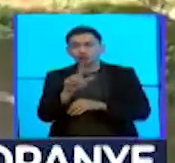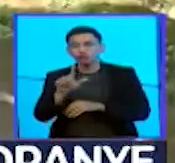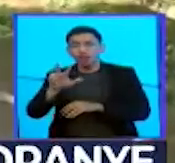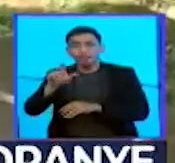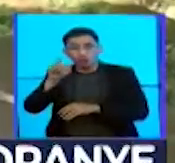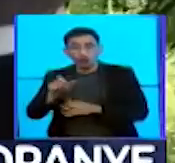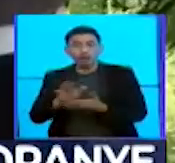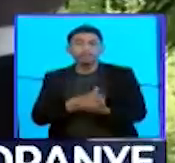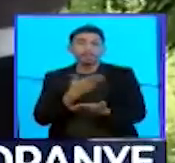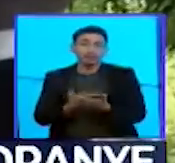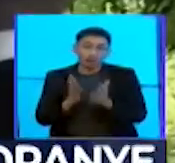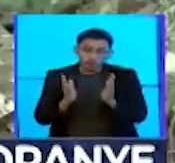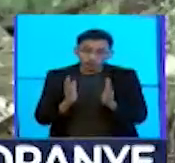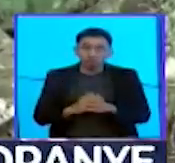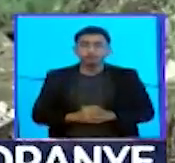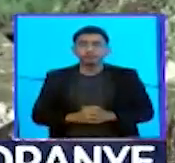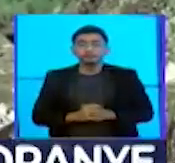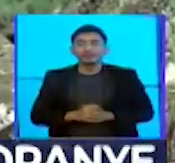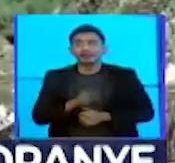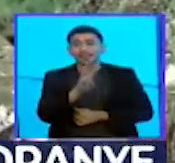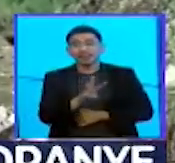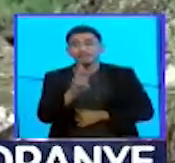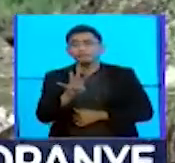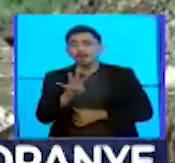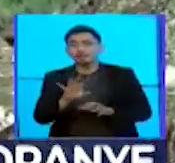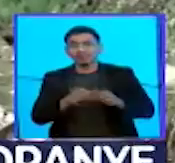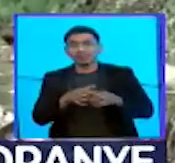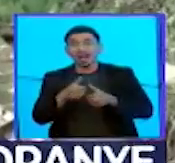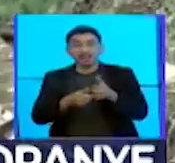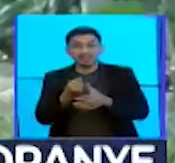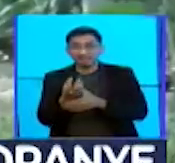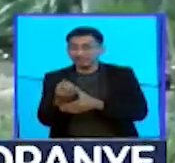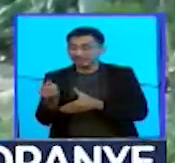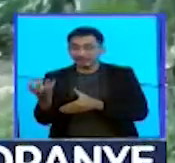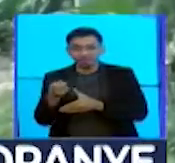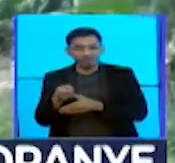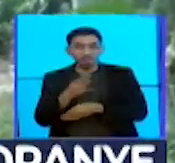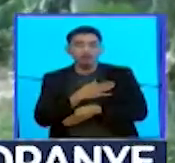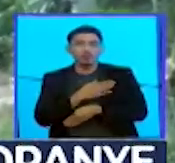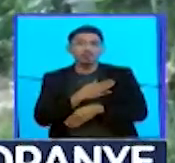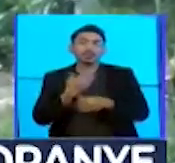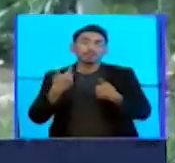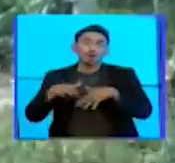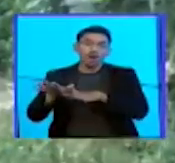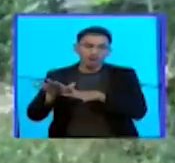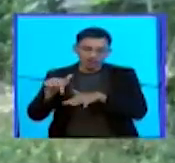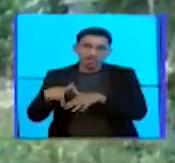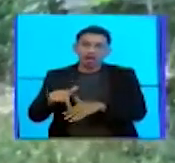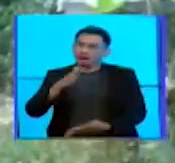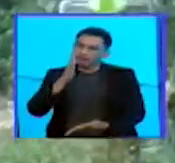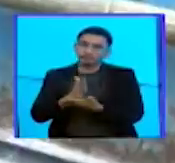karena memiliki 3014 teraktif bullying masuk zona oracef dari Boyolali Jawa Tengah Tak terawat tak